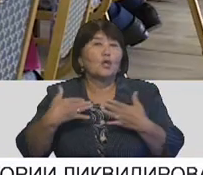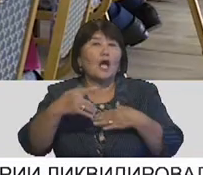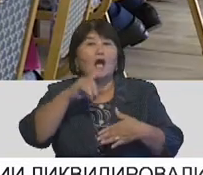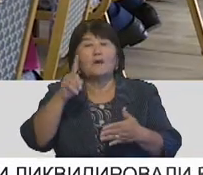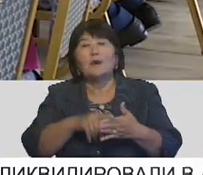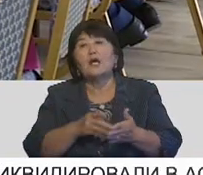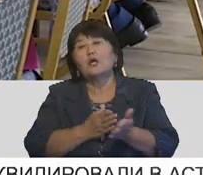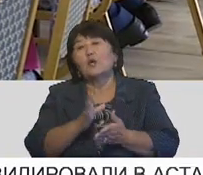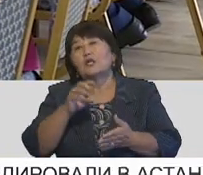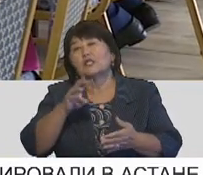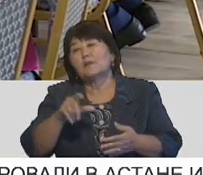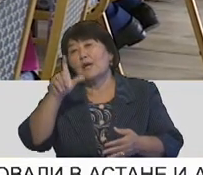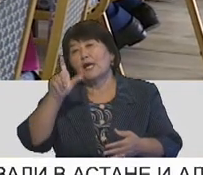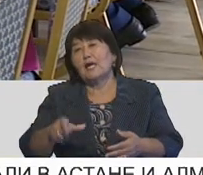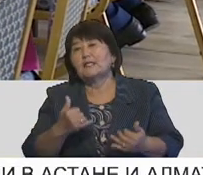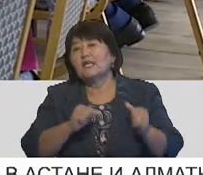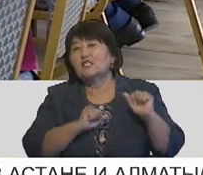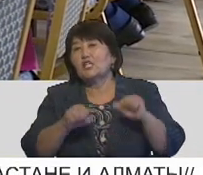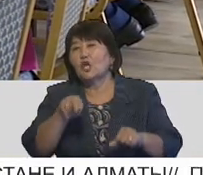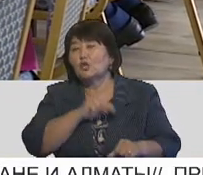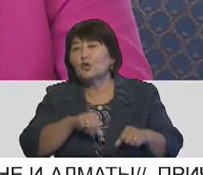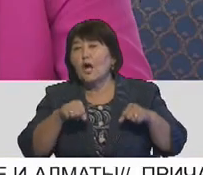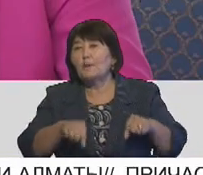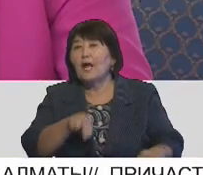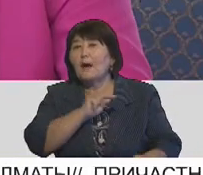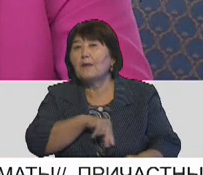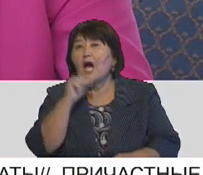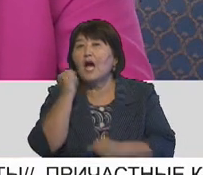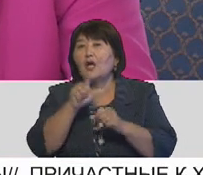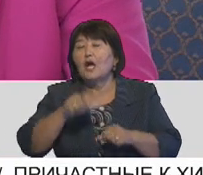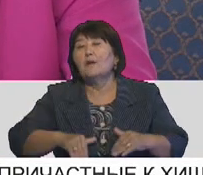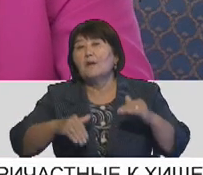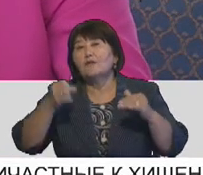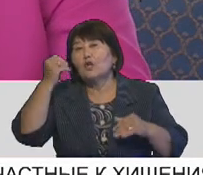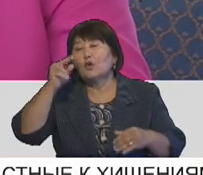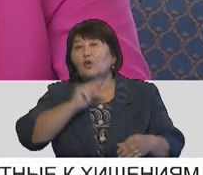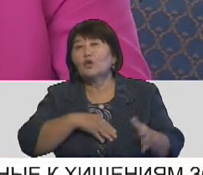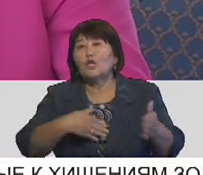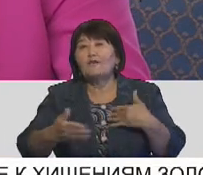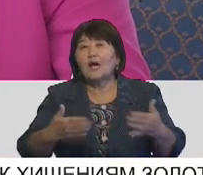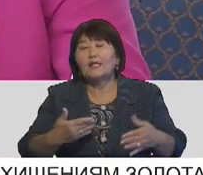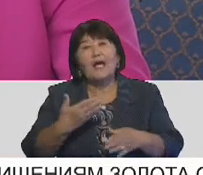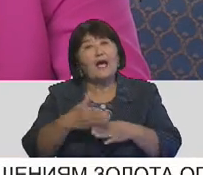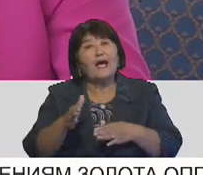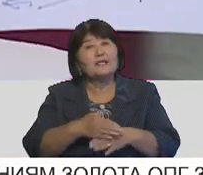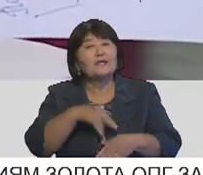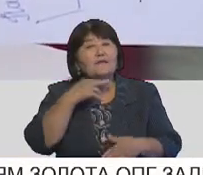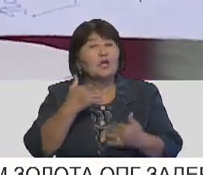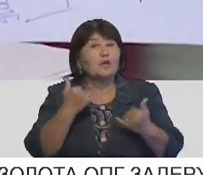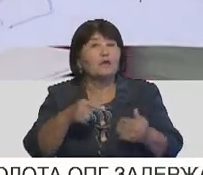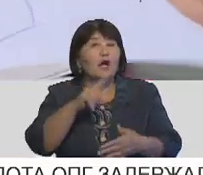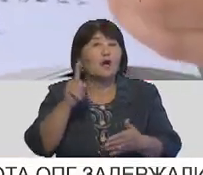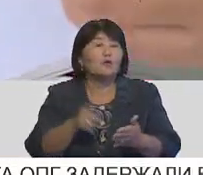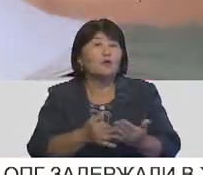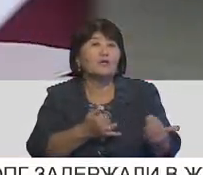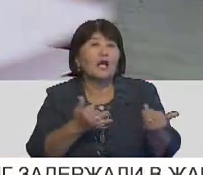роль СМИ гражданских институтов защите трудовых прав работников повышени культуры трудовых отношений отдельное внимание было уделено вопросу